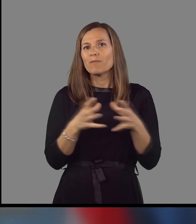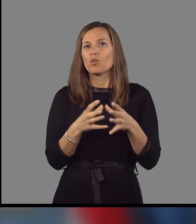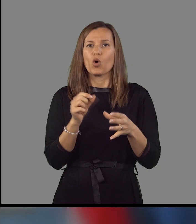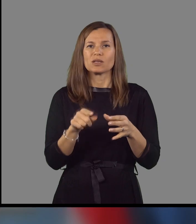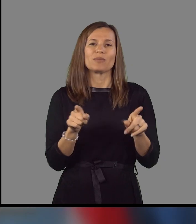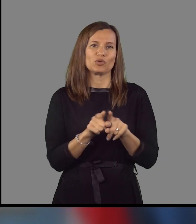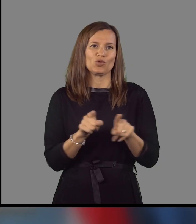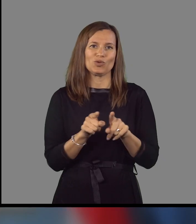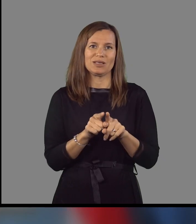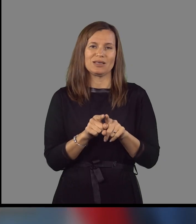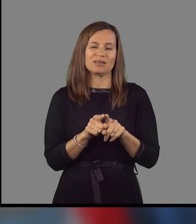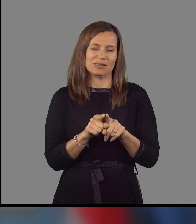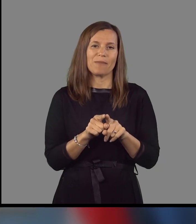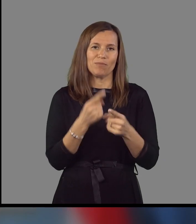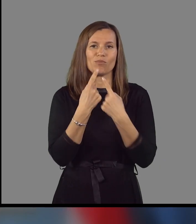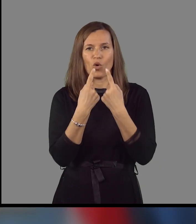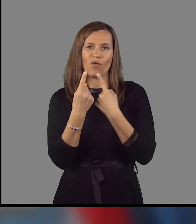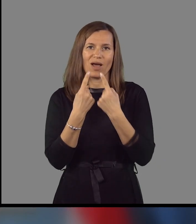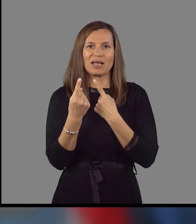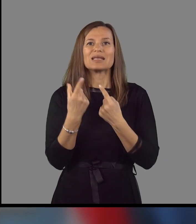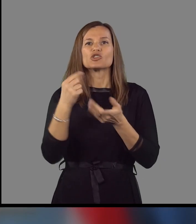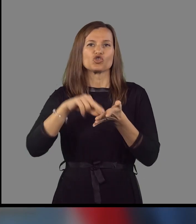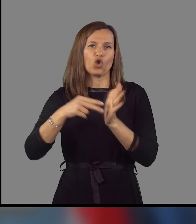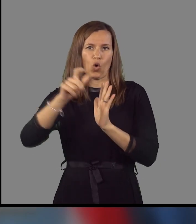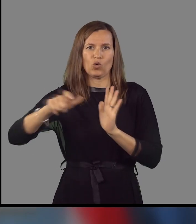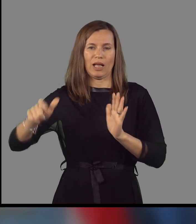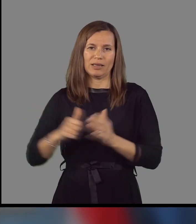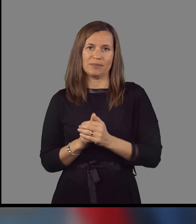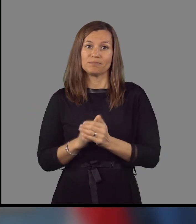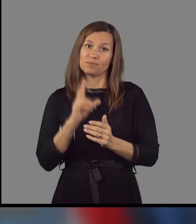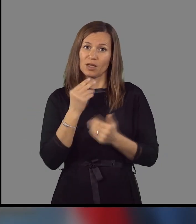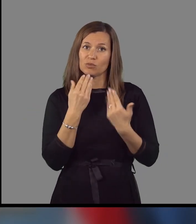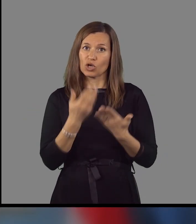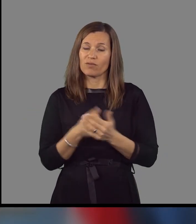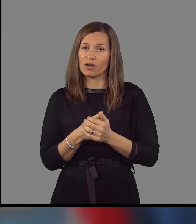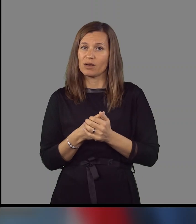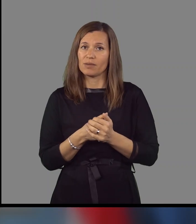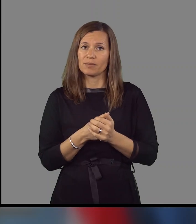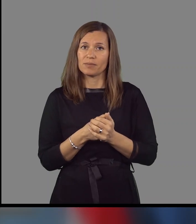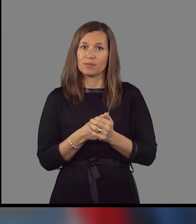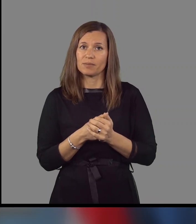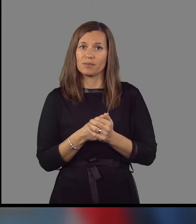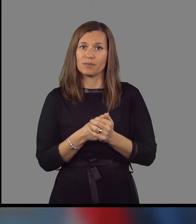potrebna. Bomo pa seveda se o tem tudi za stroko pogovarjali.